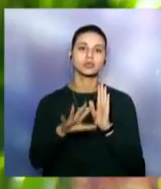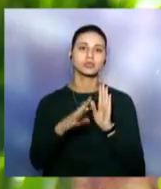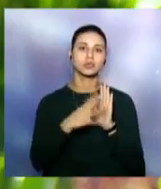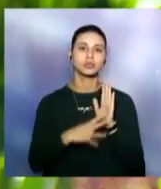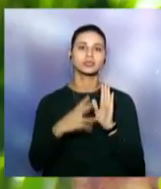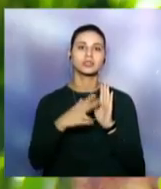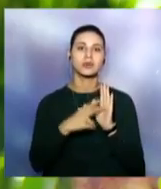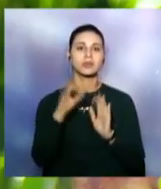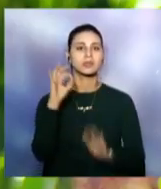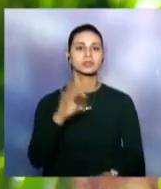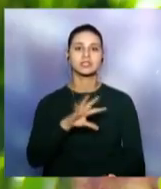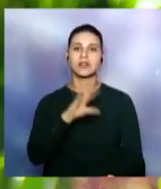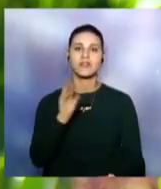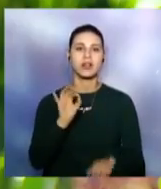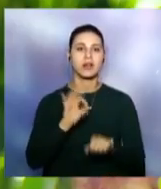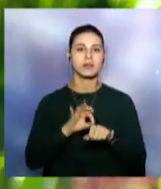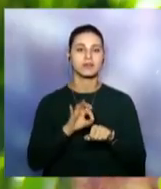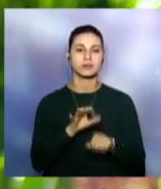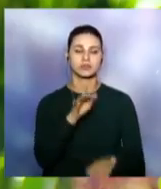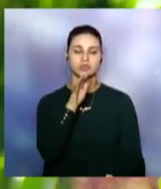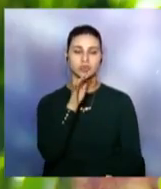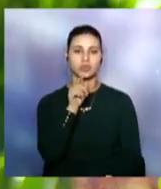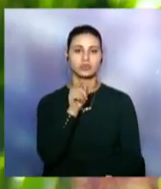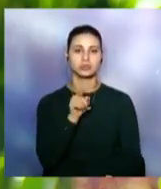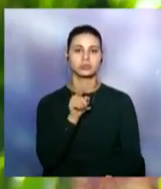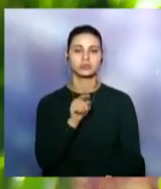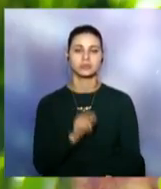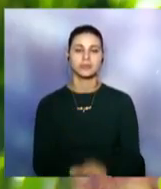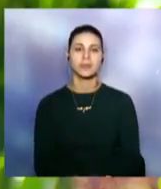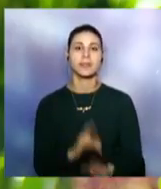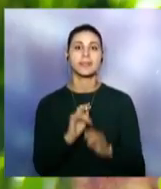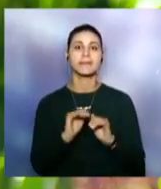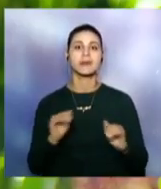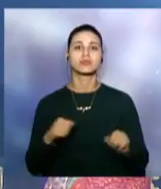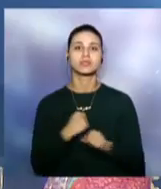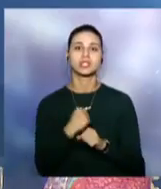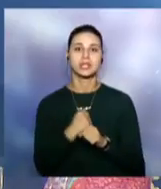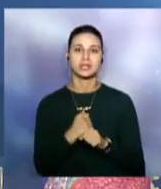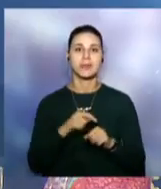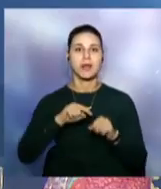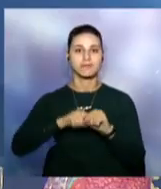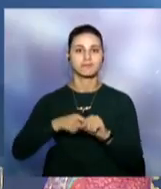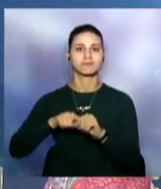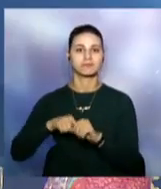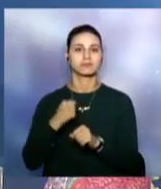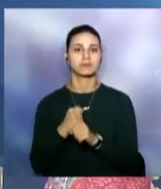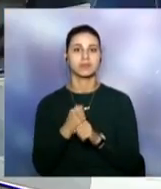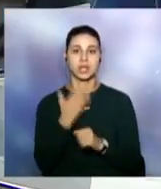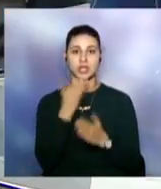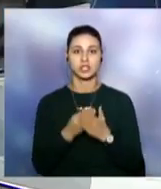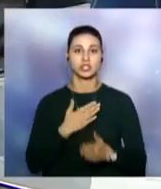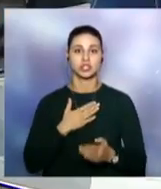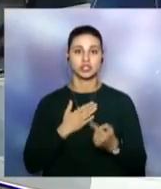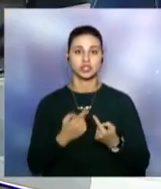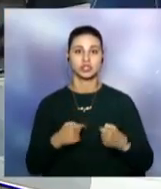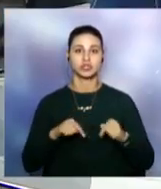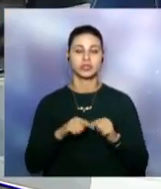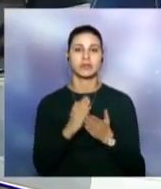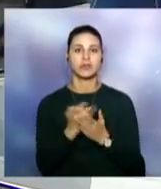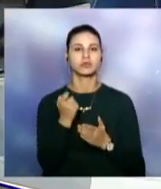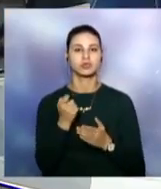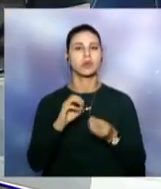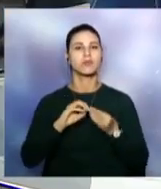95-98% ყველა პათოლოგიის ნოზოლოგიის ბავშვებში კეთდება ლაპაროსკოპიით. ჩვენთან გვაქვს რაღაც